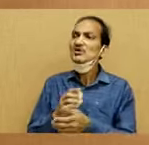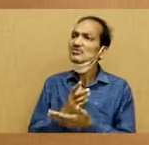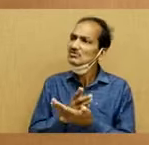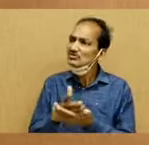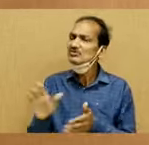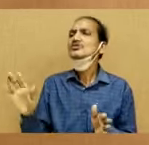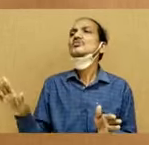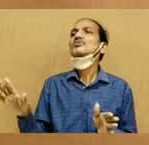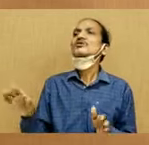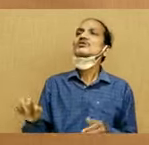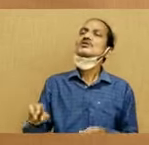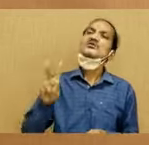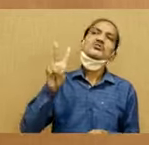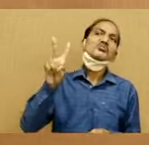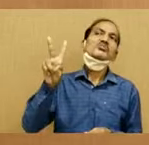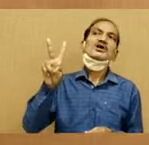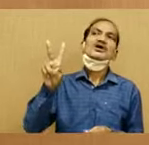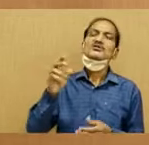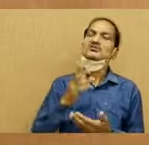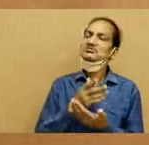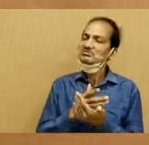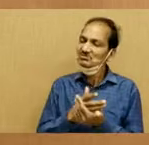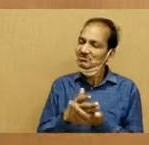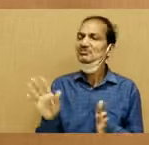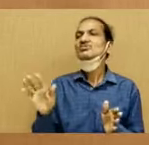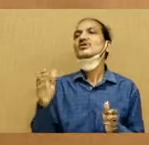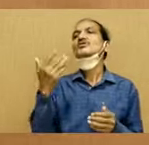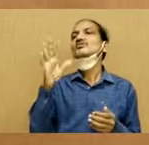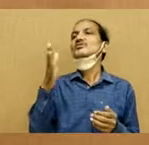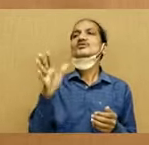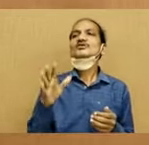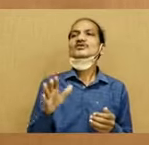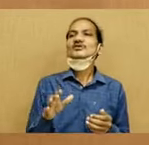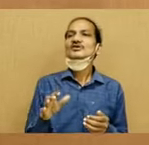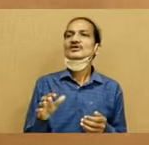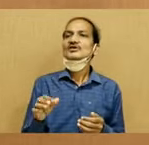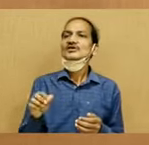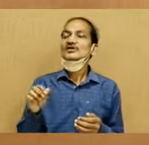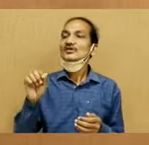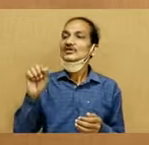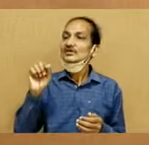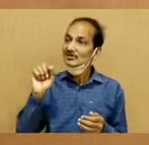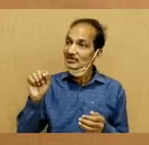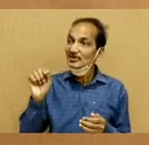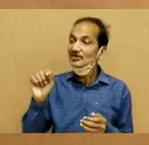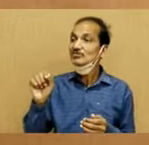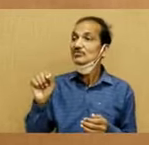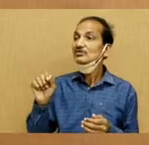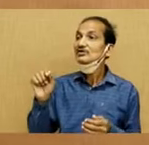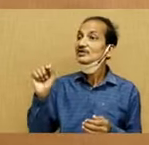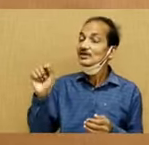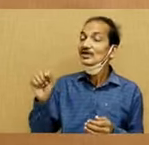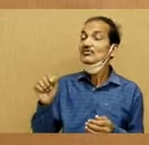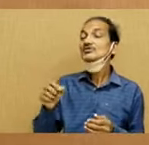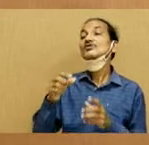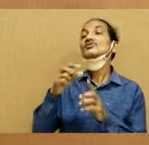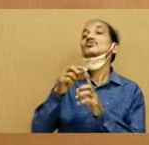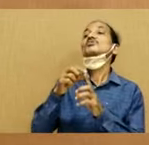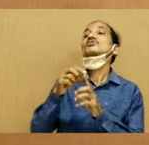ଖାଇଲେ ଆପଣଙ୍କ କରୋନାର ପ୍ରତିଷେଧକ ହିସାବରେ ମଧ୍ୟ ଏଇଟା ହୋଇପାରିବ ନାହିଁ, କିମ୍ବା ପ୍ରତିରୋଧ ମଧ୍ୟ